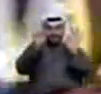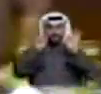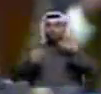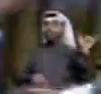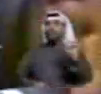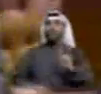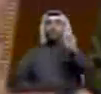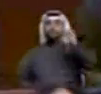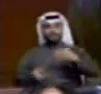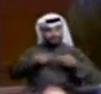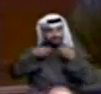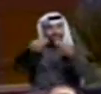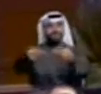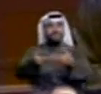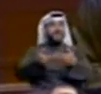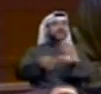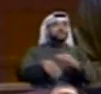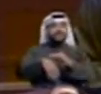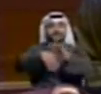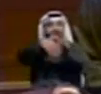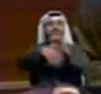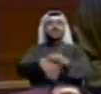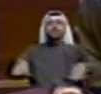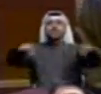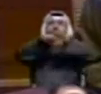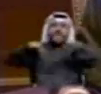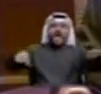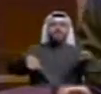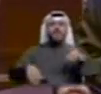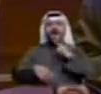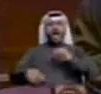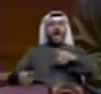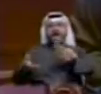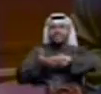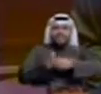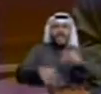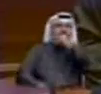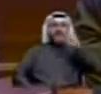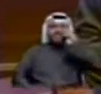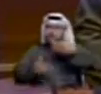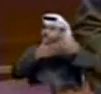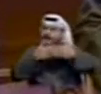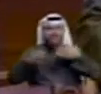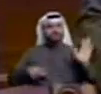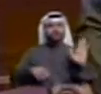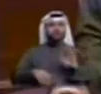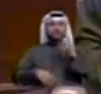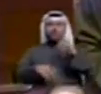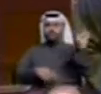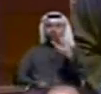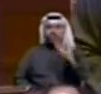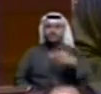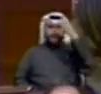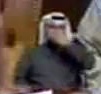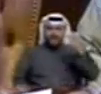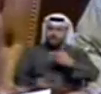اهتماما كبيرا في تقديم المساعدات العينية والمادية للدول الأفريقية. وعلى إثر ذلك أعلن مجلس أمناء جائزة الدكتور